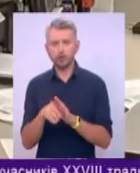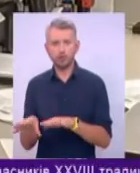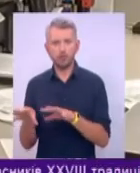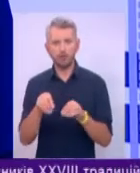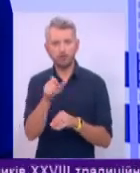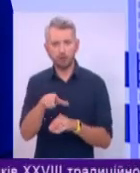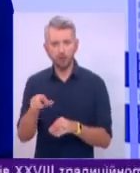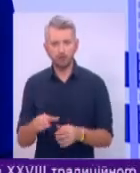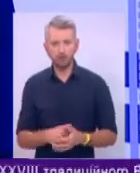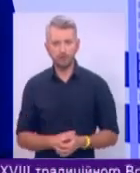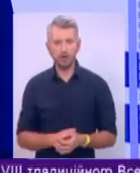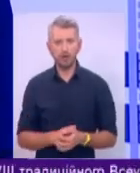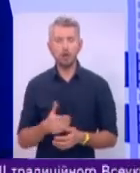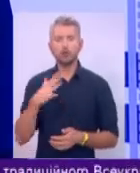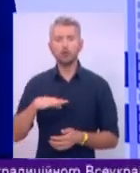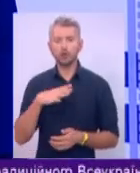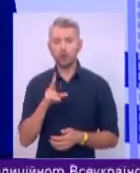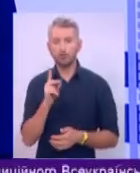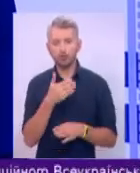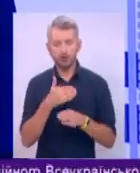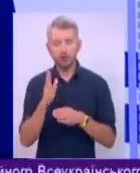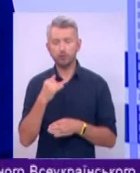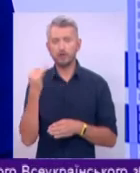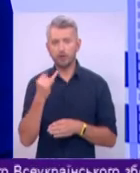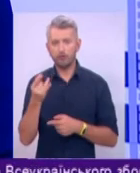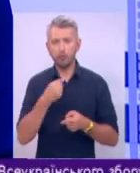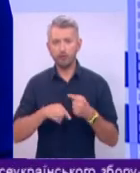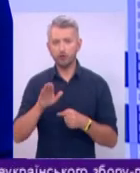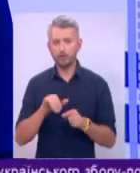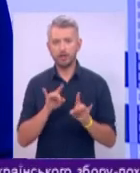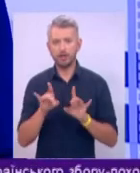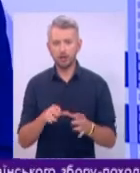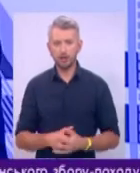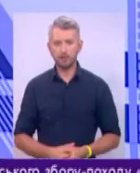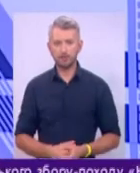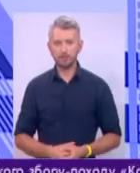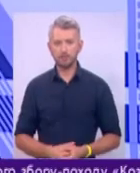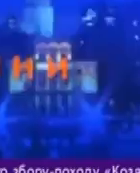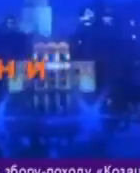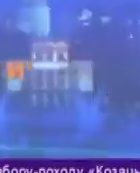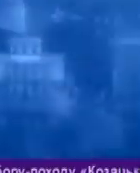внутрішньопереміщених осіб? Дочекайтеся, буде цікаво, ми повернемося після невеличкої перерви.